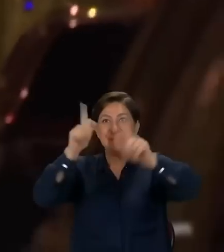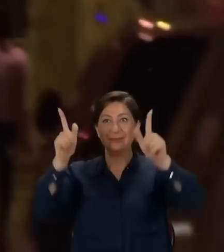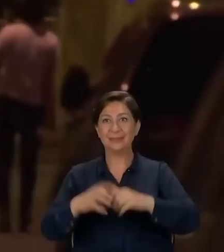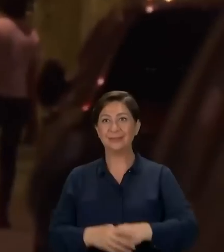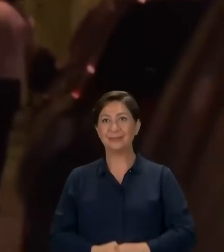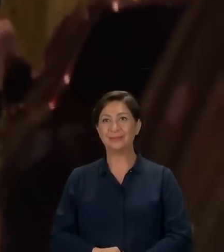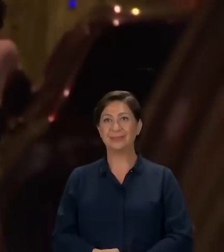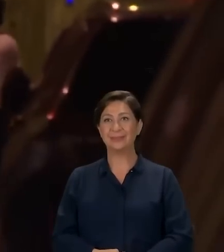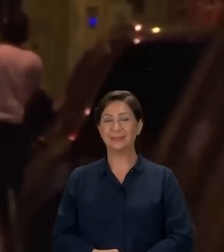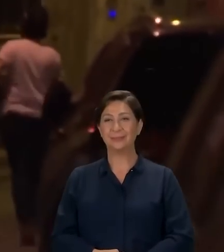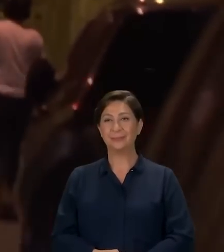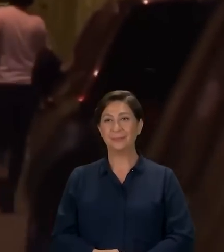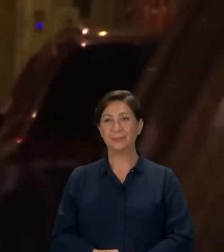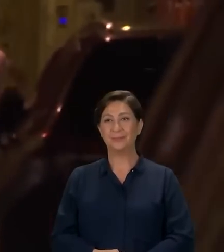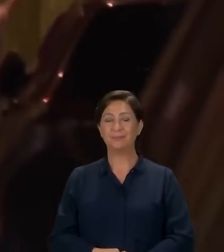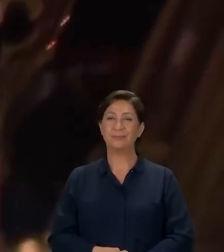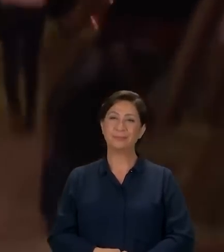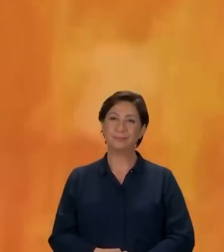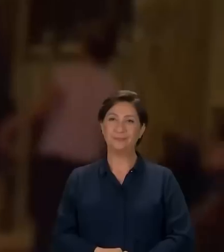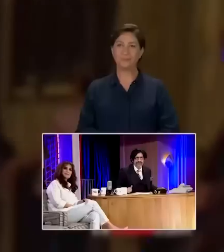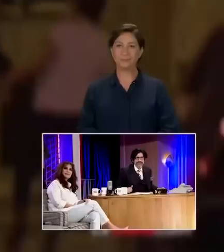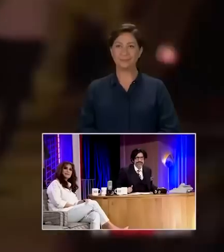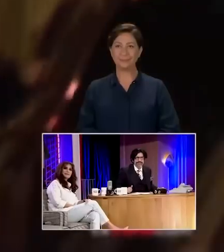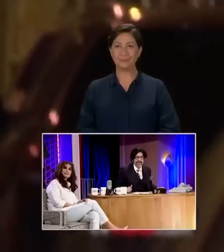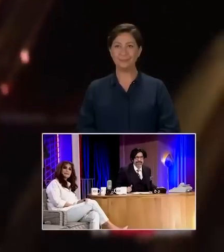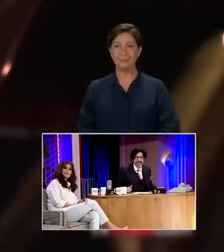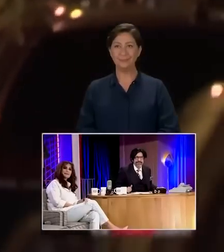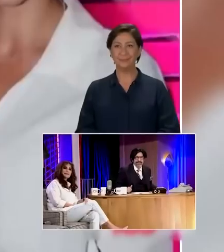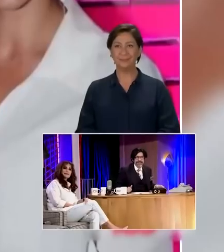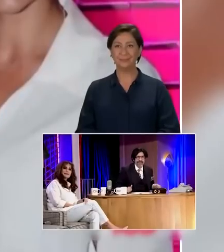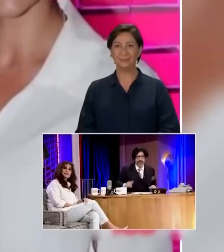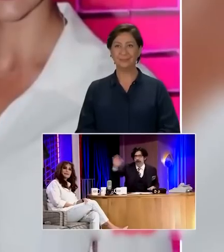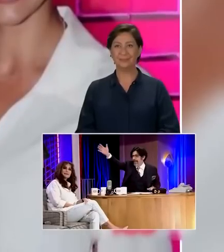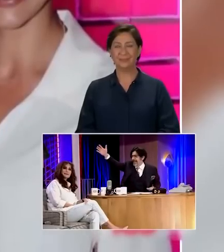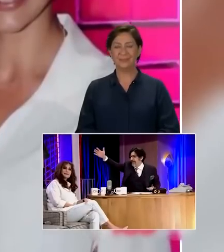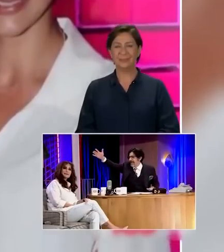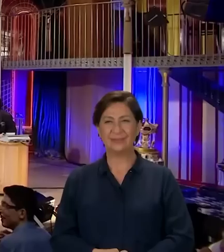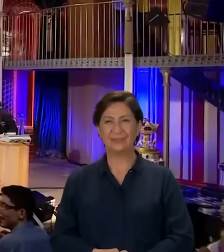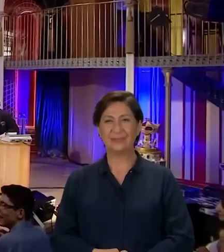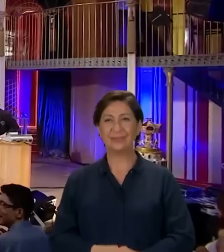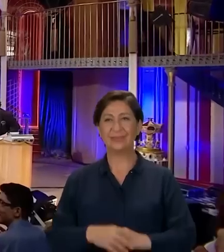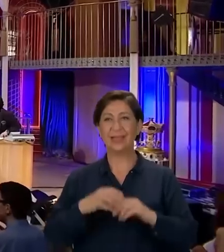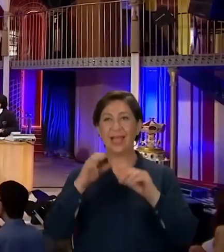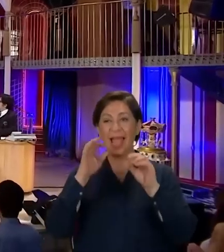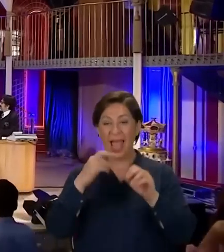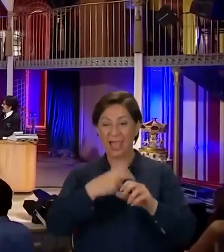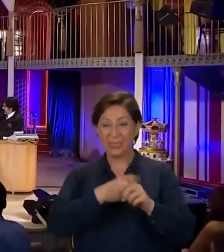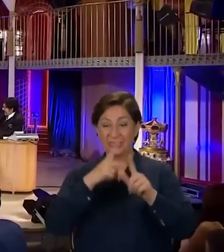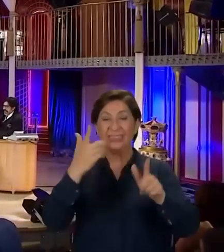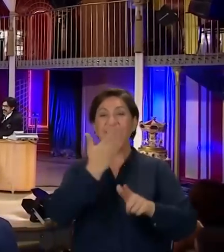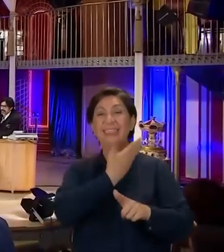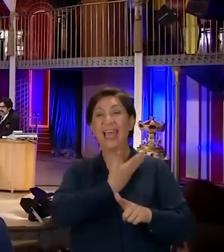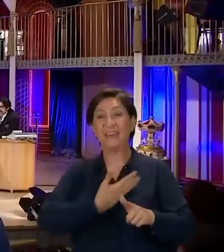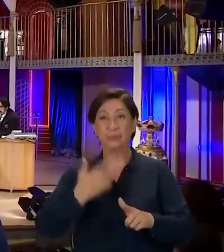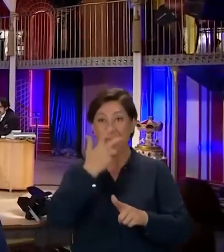Sevdim malum ki en güzel huyum. Dur bak hemen diyor aşkın aykırı sevdiğim